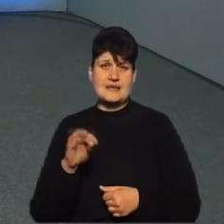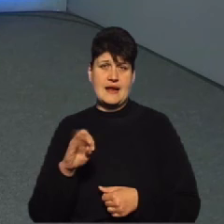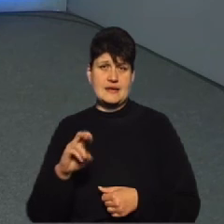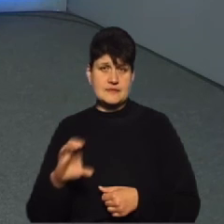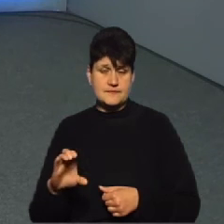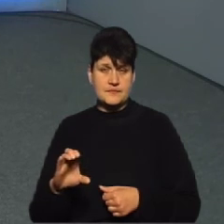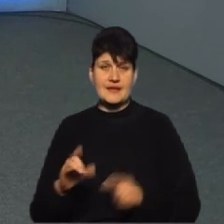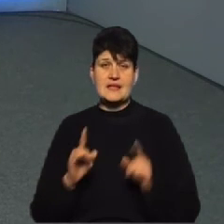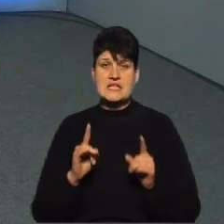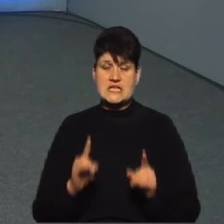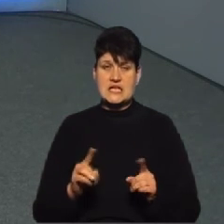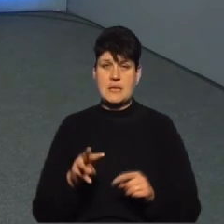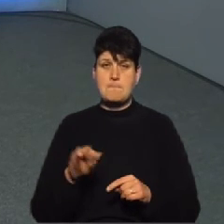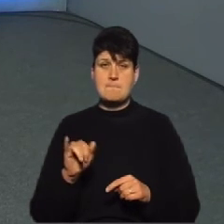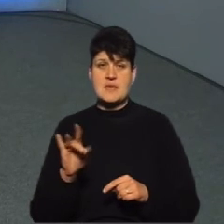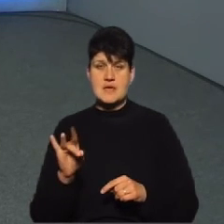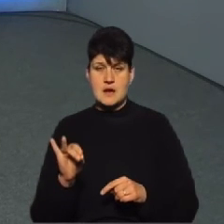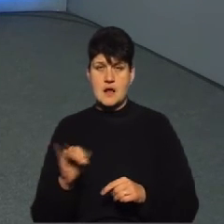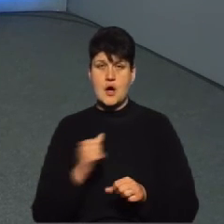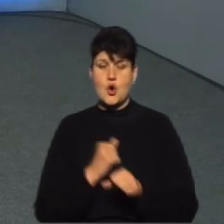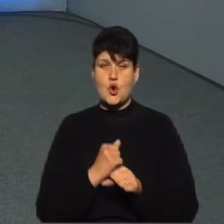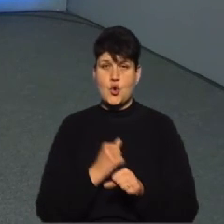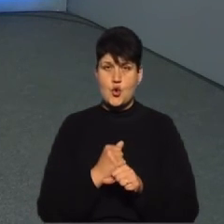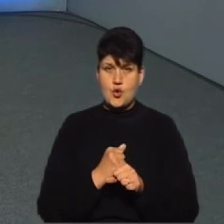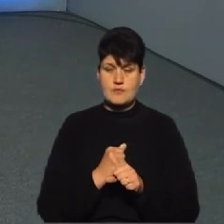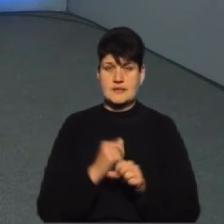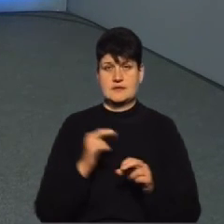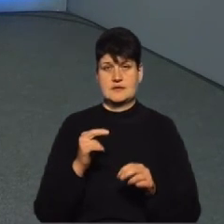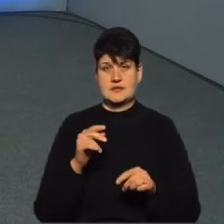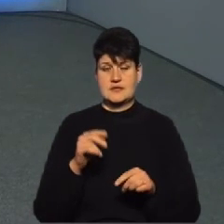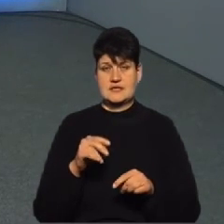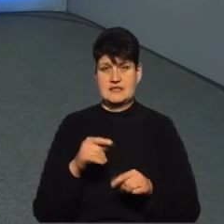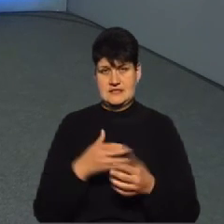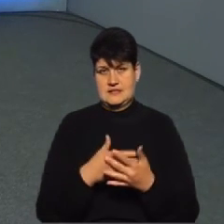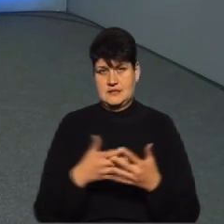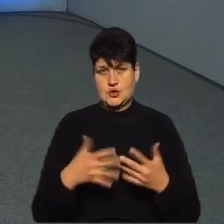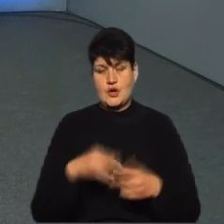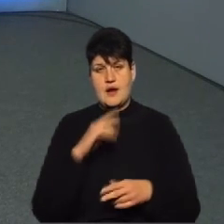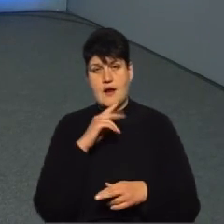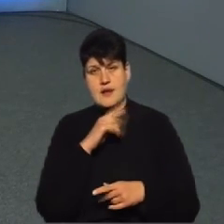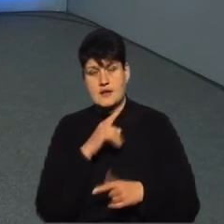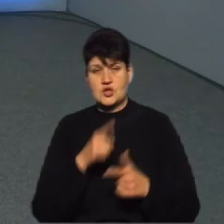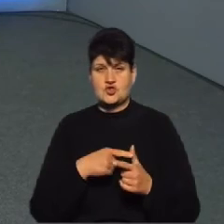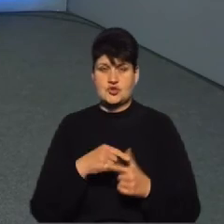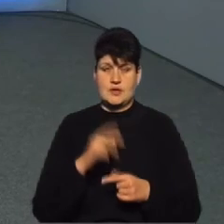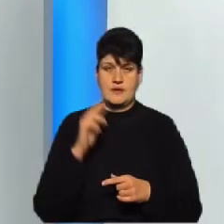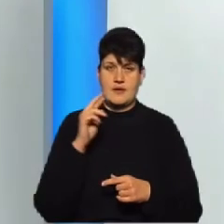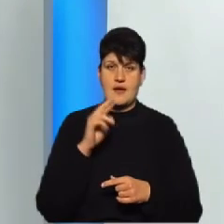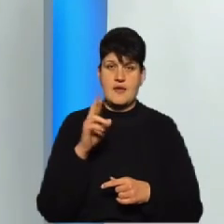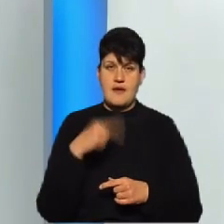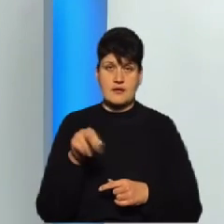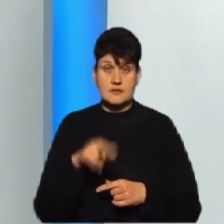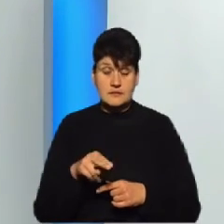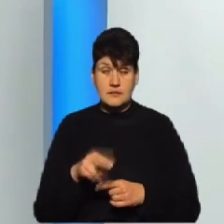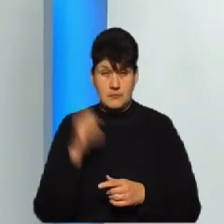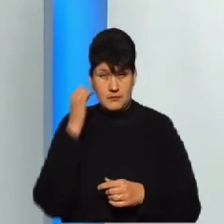робить з речовини ліки чи отрута. Пам'ятаєте, на емблемі медицини змія, тобто міліграми